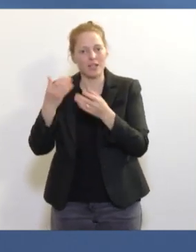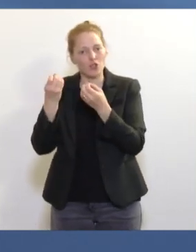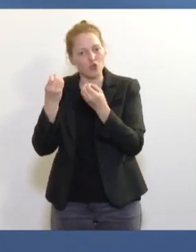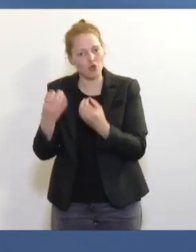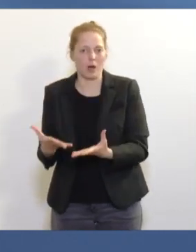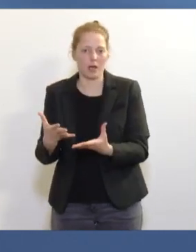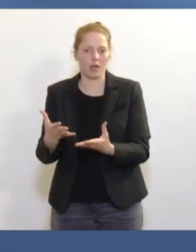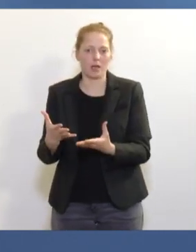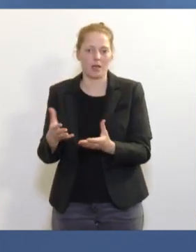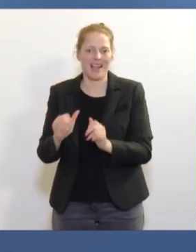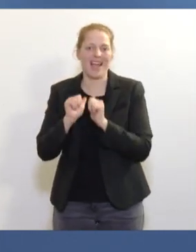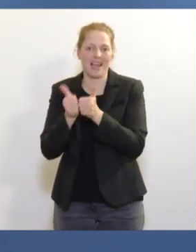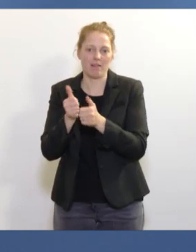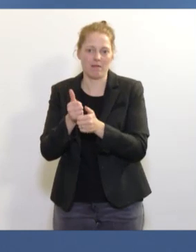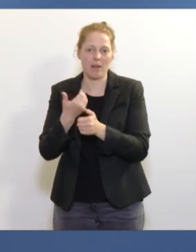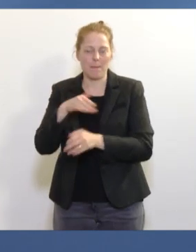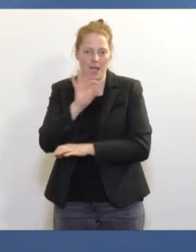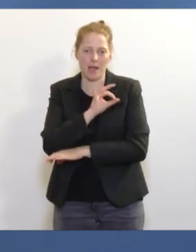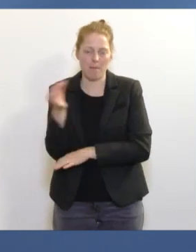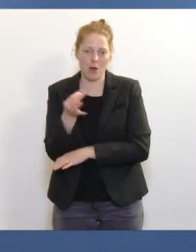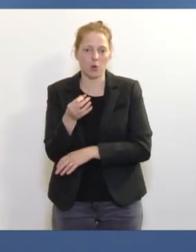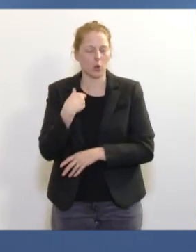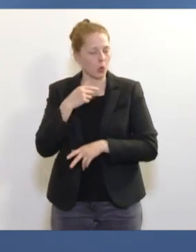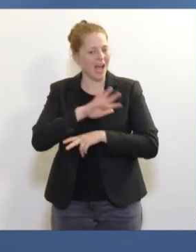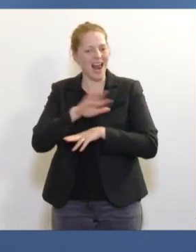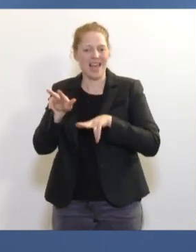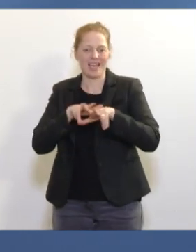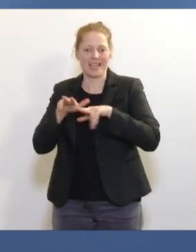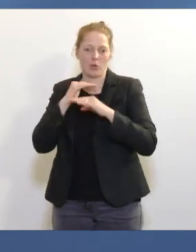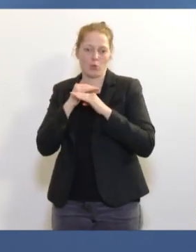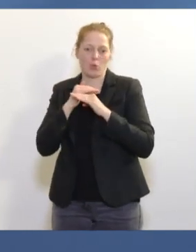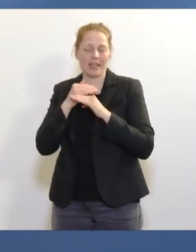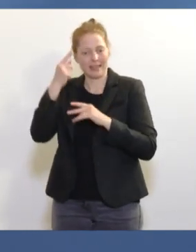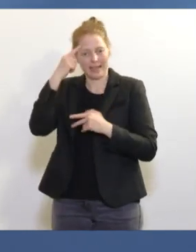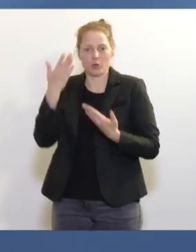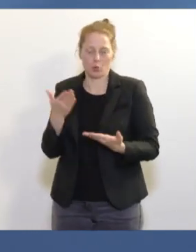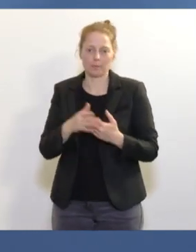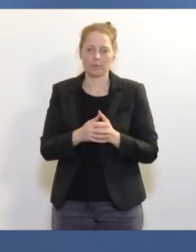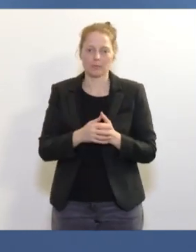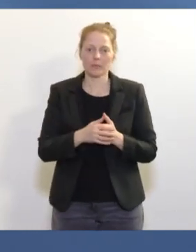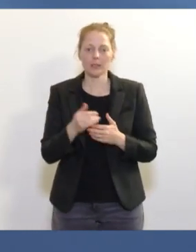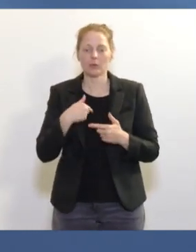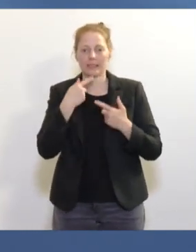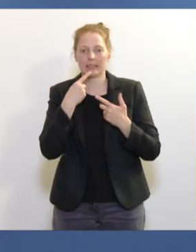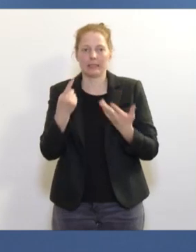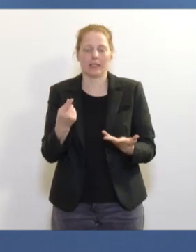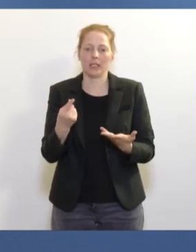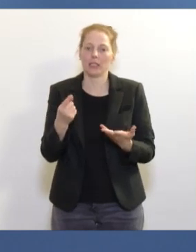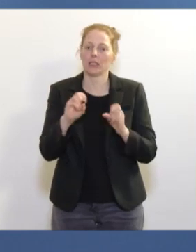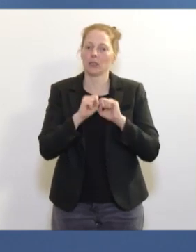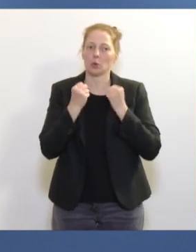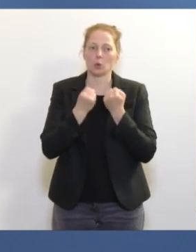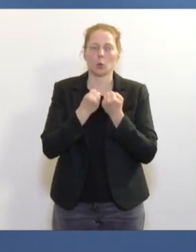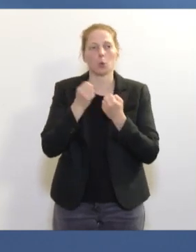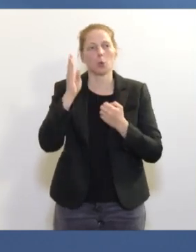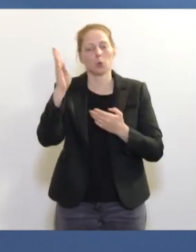fest, dass die nämlich Approche bei allen Regierungskollegen gedehnt wird. Wir werden also hier nicht an eine Situation herankommen,